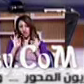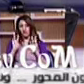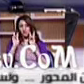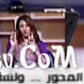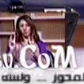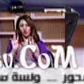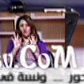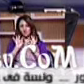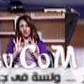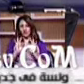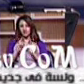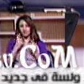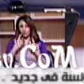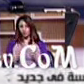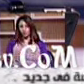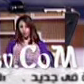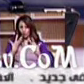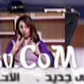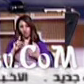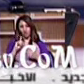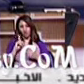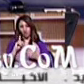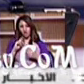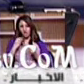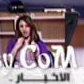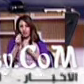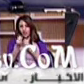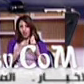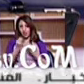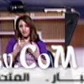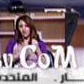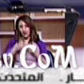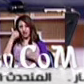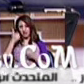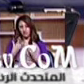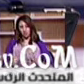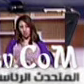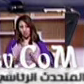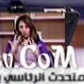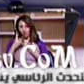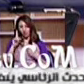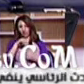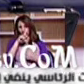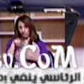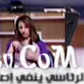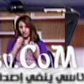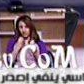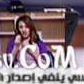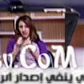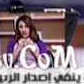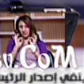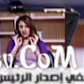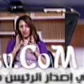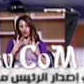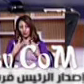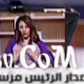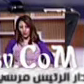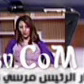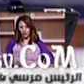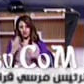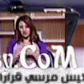بين الغضب الاعمى والحوار والتفاهم الاختيار الصعب اللي التاريخ هيحاسب الجميع عليه هو بين ضياع مصر